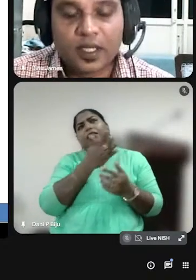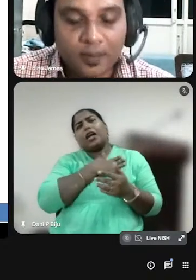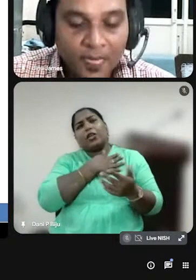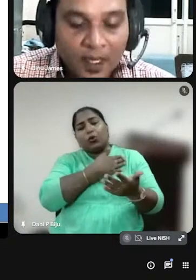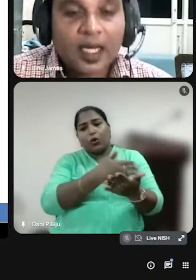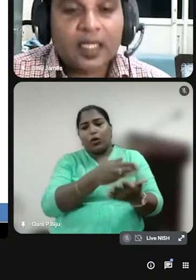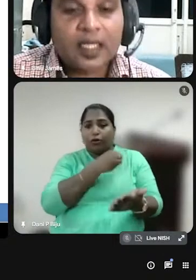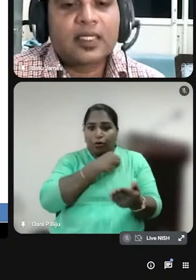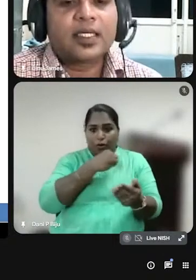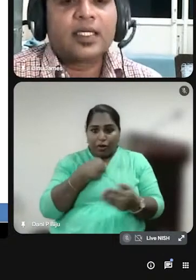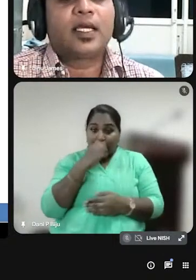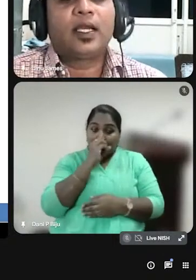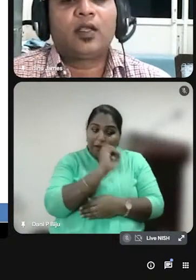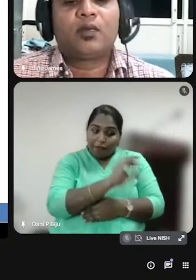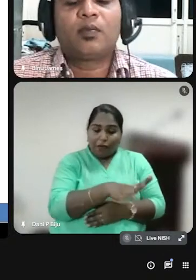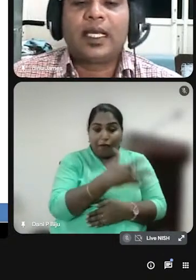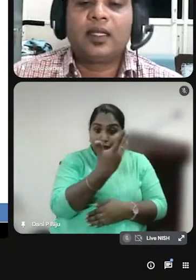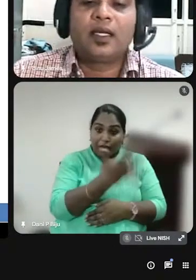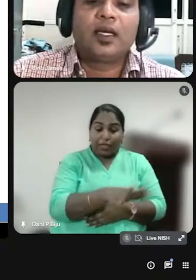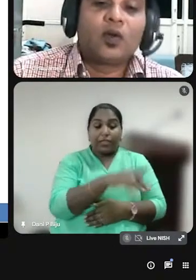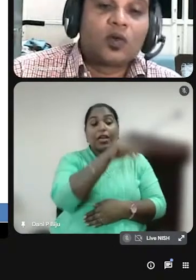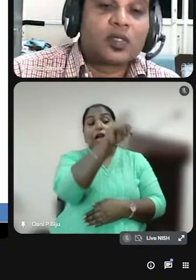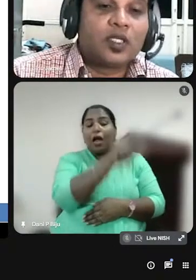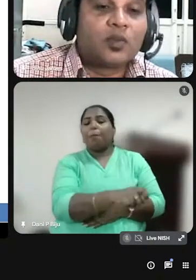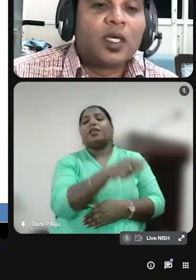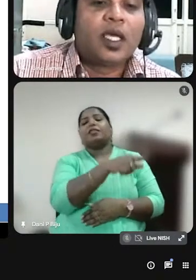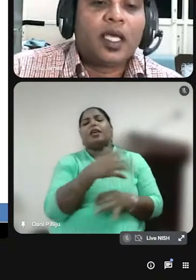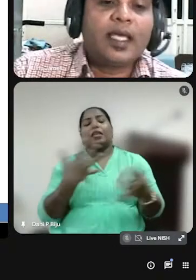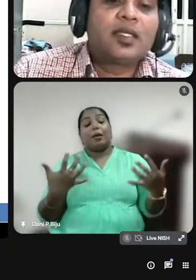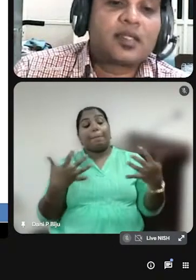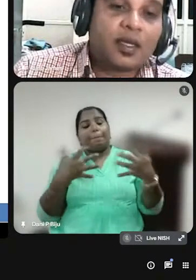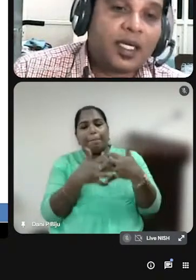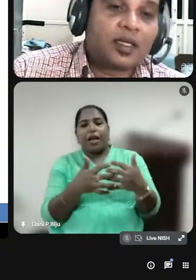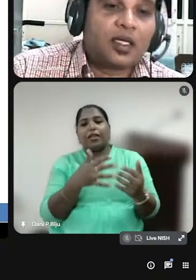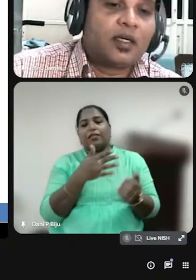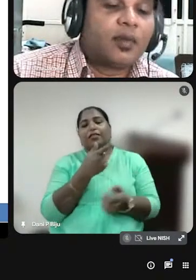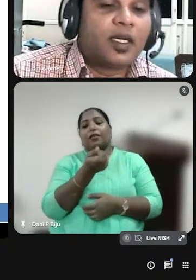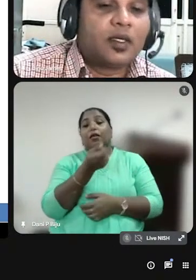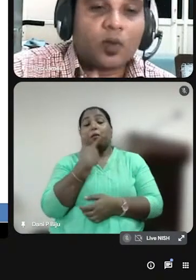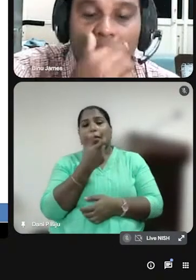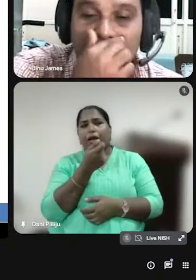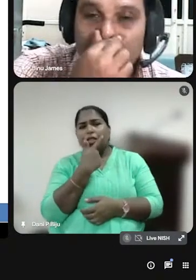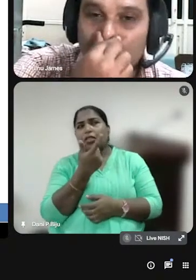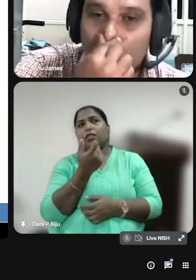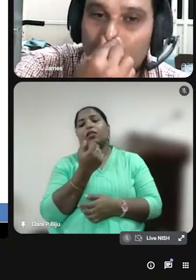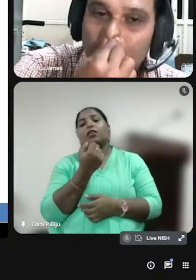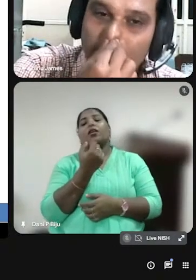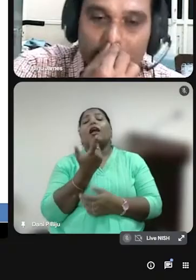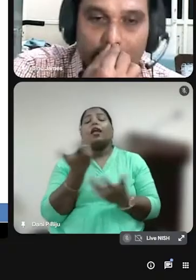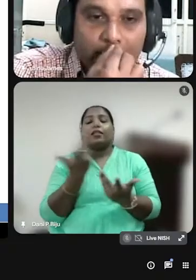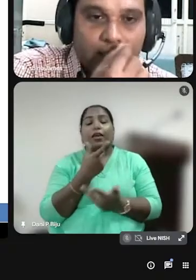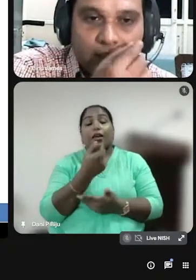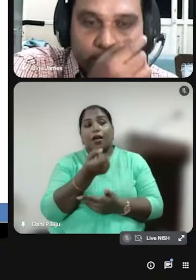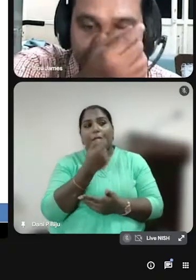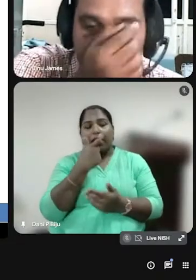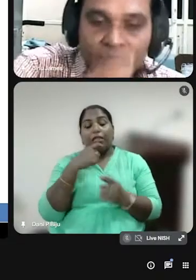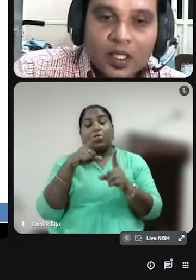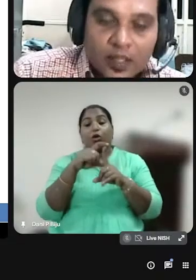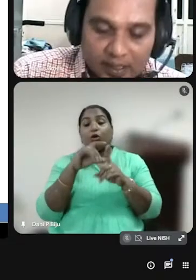അത്യാവശ്യം. അതനുസരിച്ചായിരിക്കും മരുന്നിന്റെ ഡോസേജ് ഏത് സമയത്താണ് മരുന്ന് കൊടുക്കേണ്ടതെന്നുള്ളത് ഡിസൈഡ്